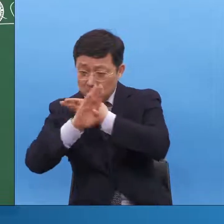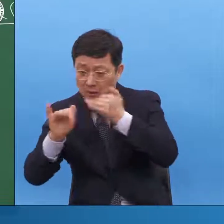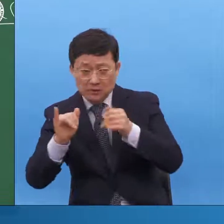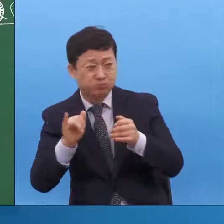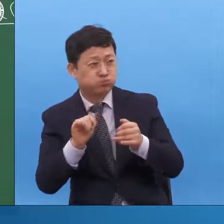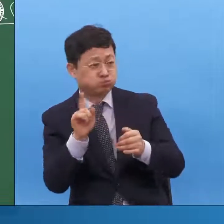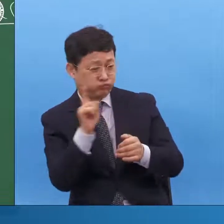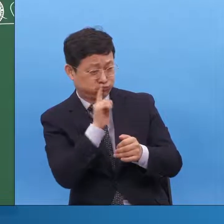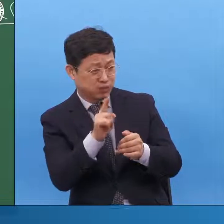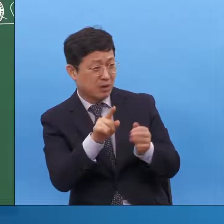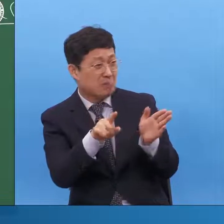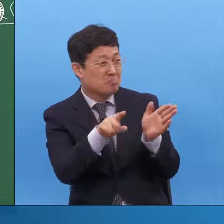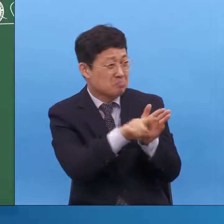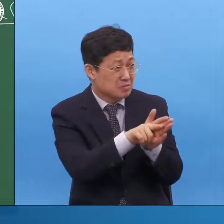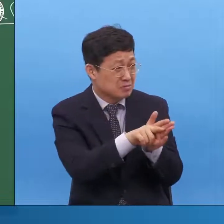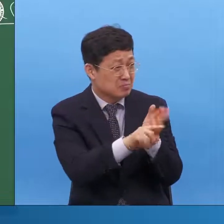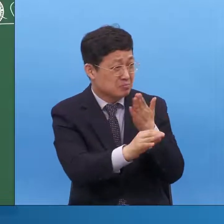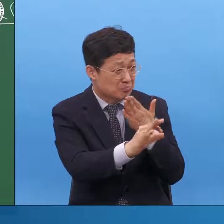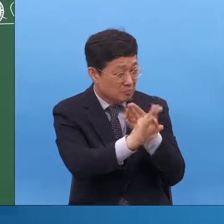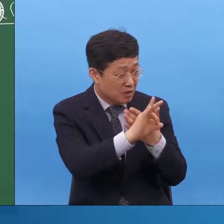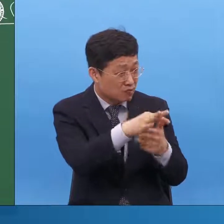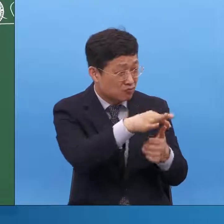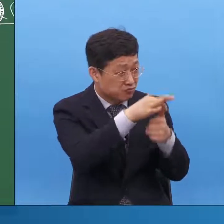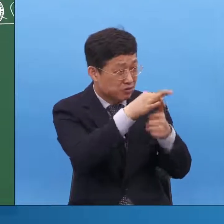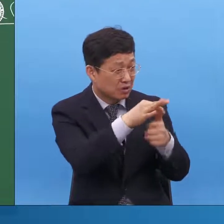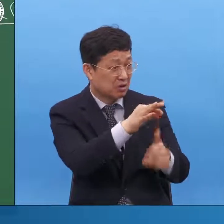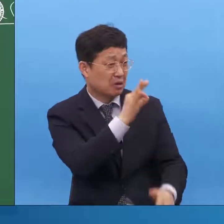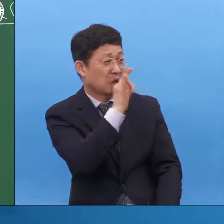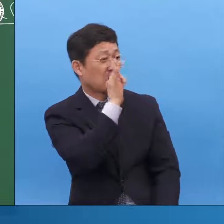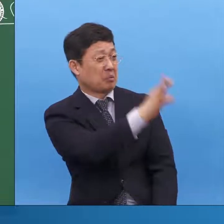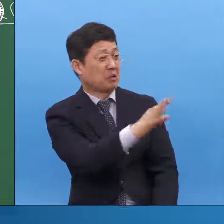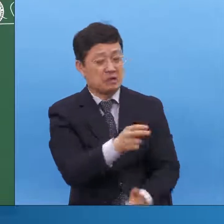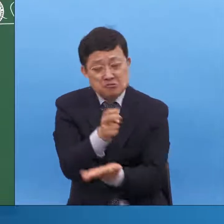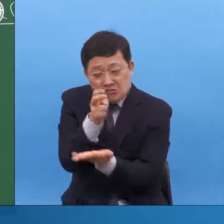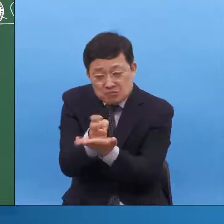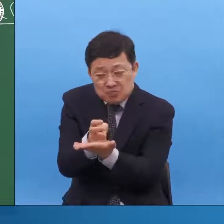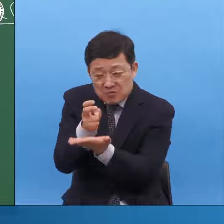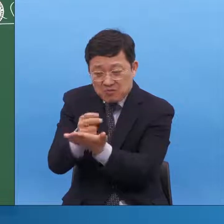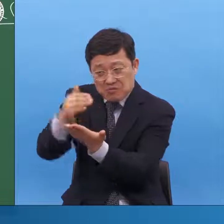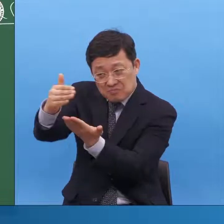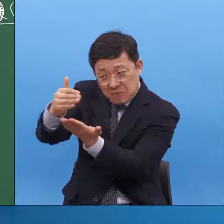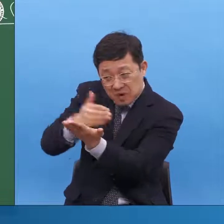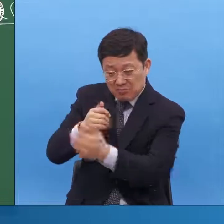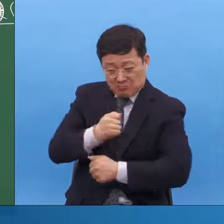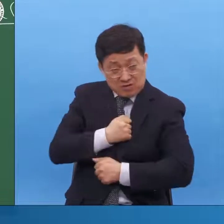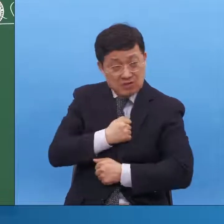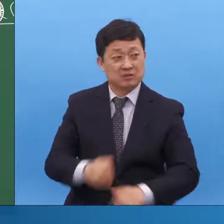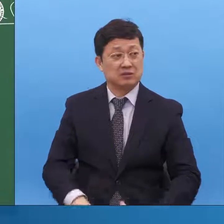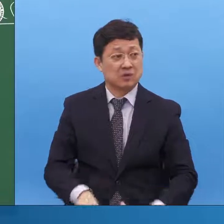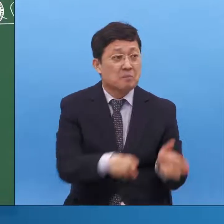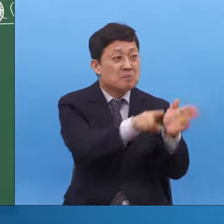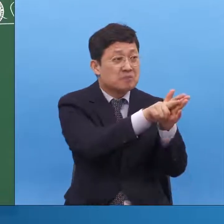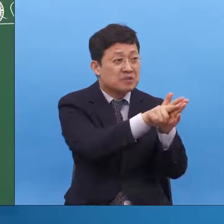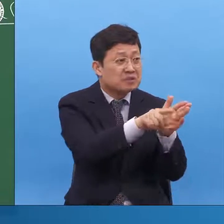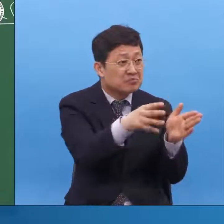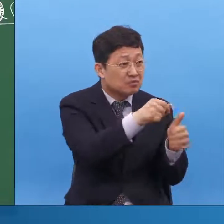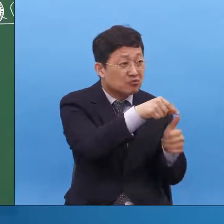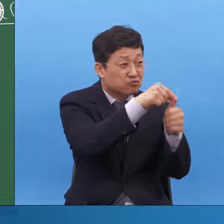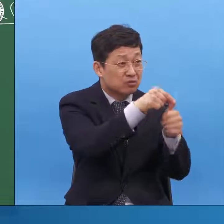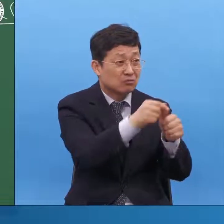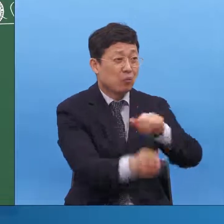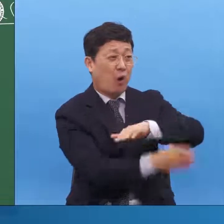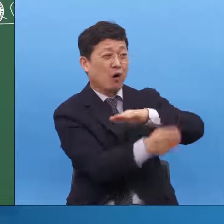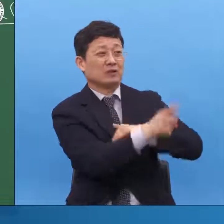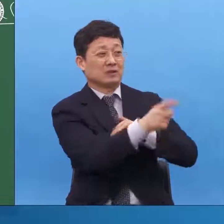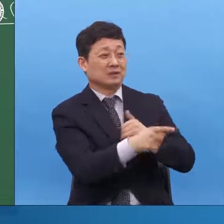that's ridiculous. 율법 지켜야지. You have to keep the law. 그것도 안 지키면서 믿음으로 구원받아 말 같은 소리 해라. You don't even keep the